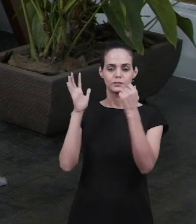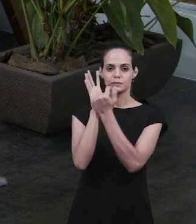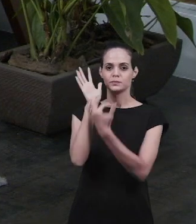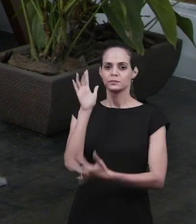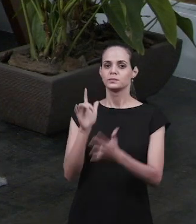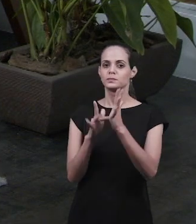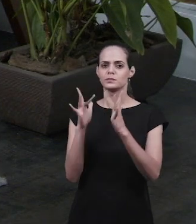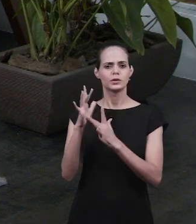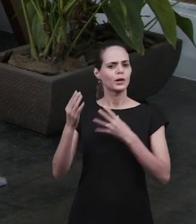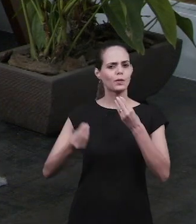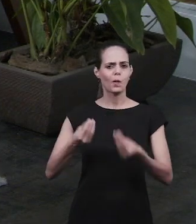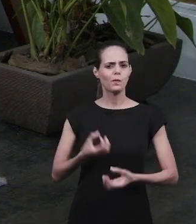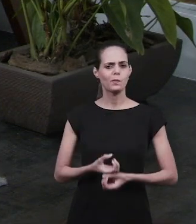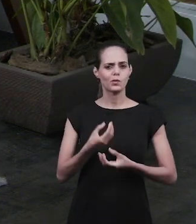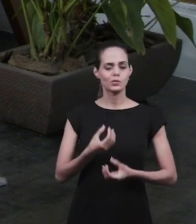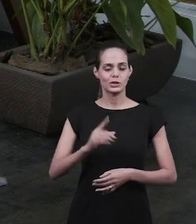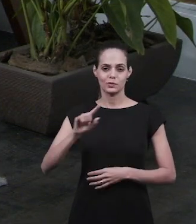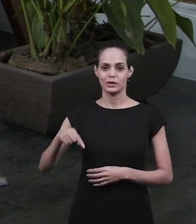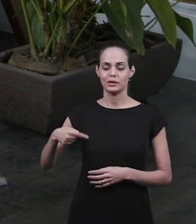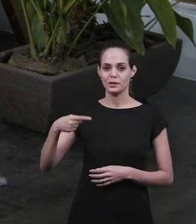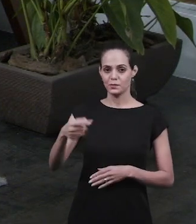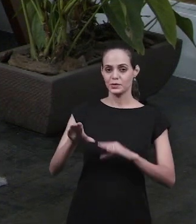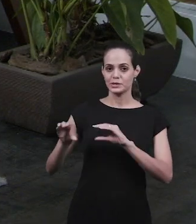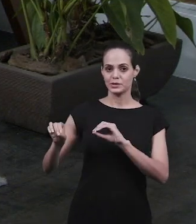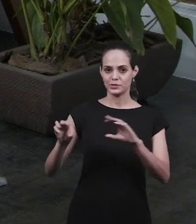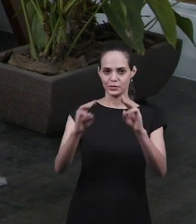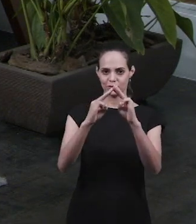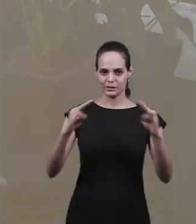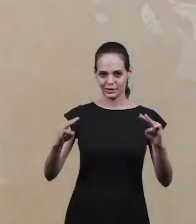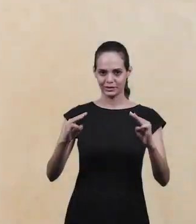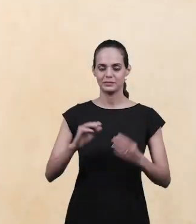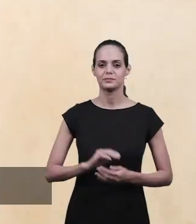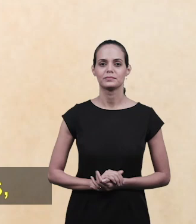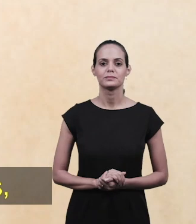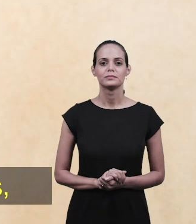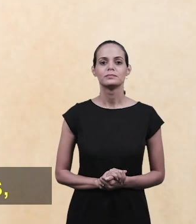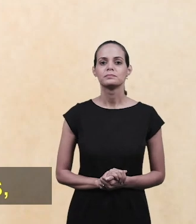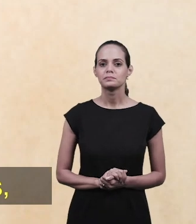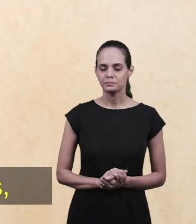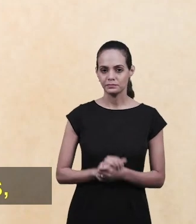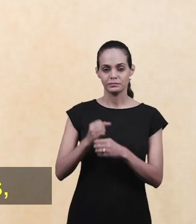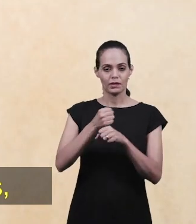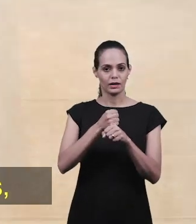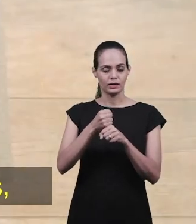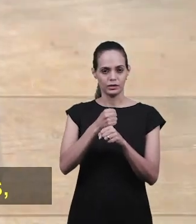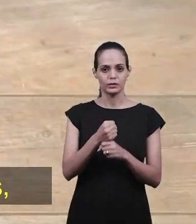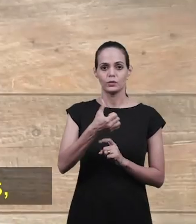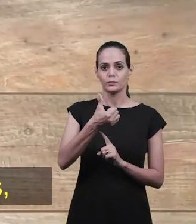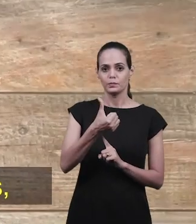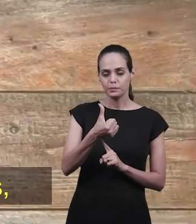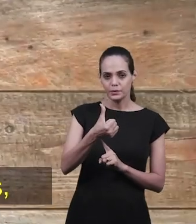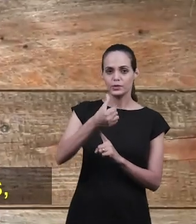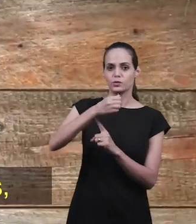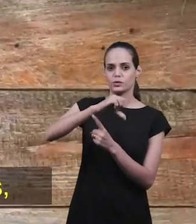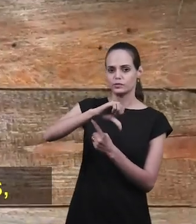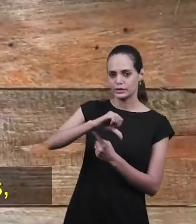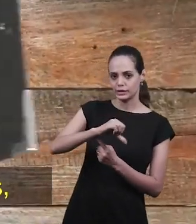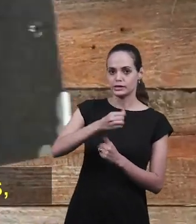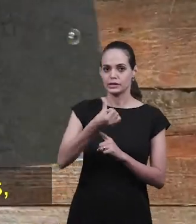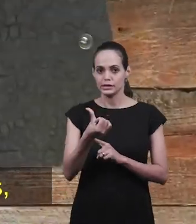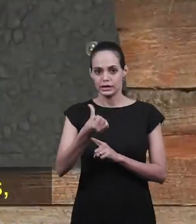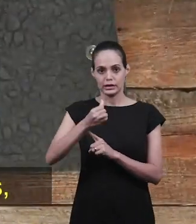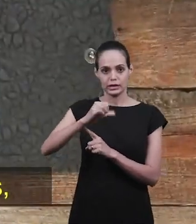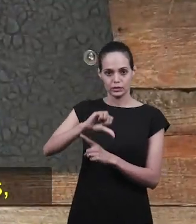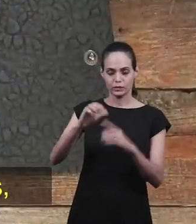dans la séquence, vous pouvez assister au volet Les sons du Manaïm. Dans l'année 1969, à l'église chrétienne